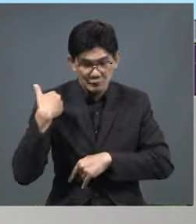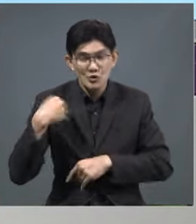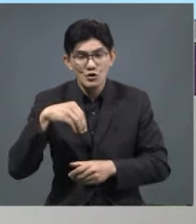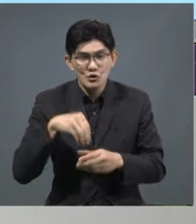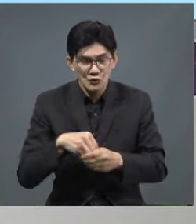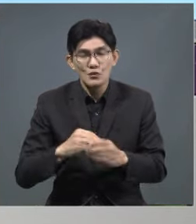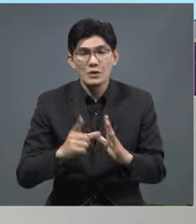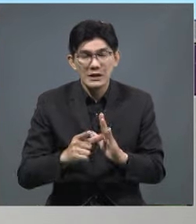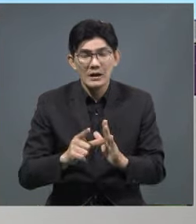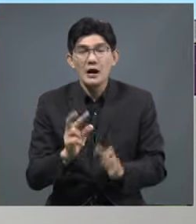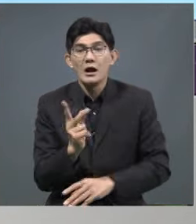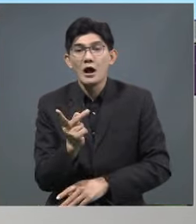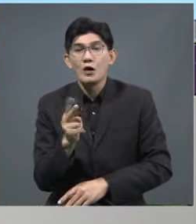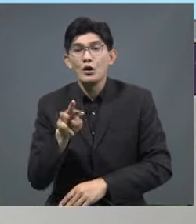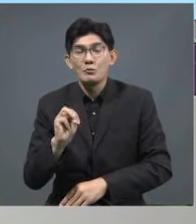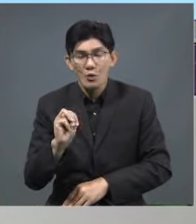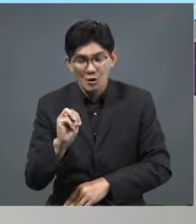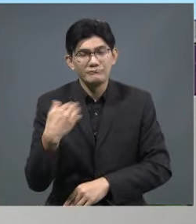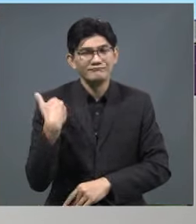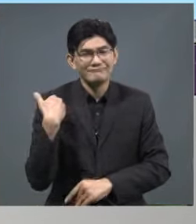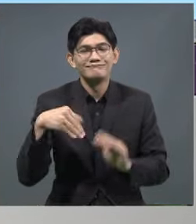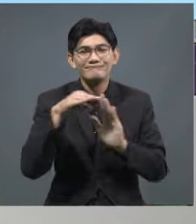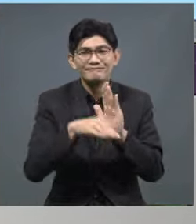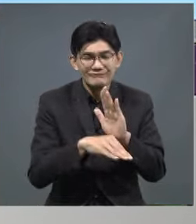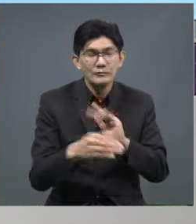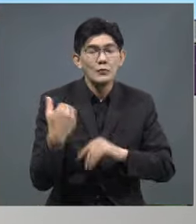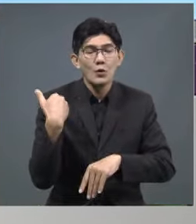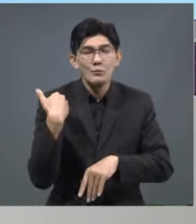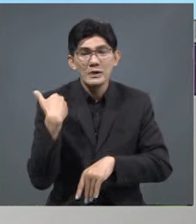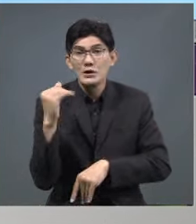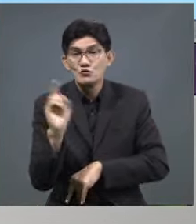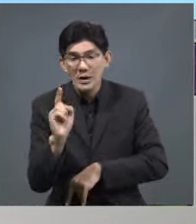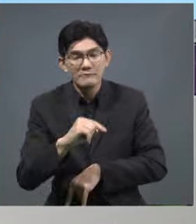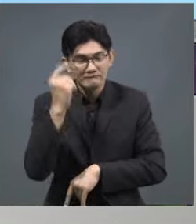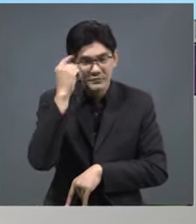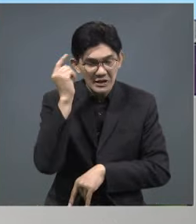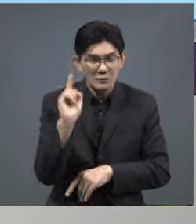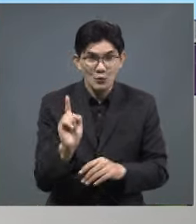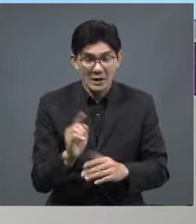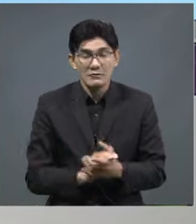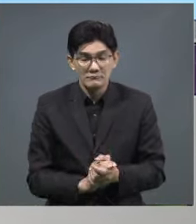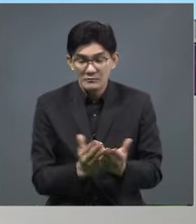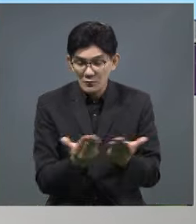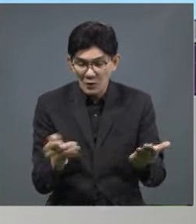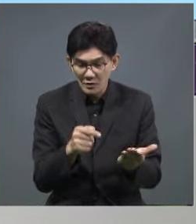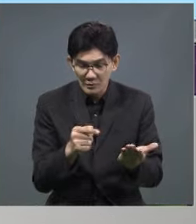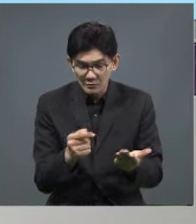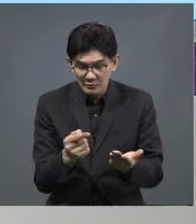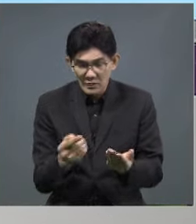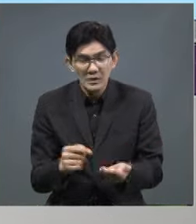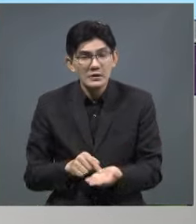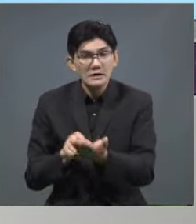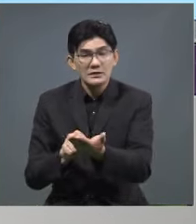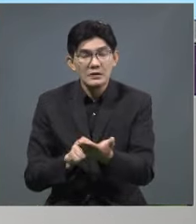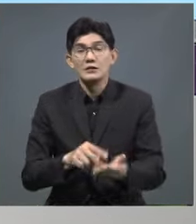ม.แล้วนะครับแล้วก็ดูตามไทม์ไลน์ตามห่วงเวลาแล้วเนี่ยเป็นไปได้ว่าร่างฉบับนี้อาจจะเข้าสู่ครม.ในช่ว